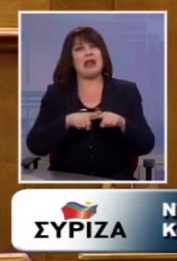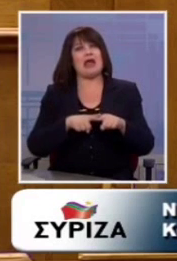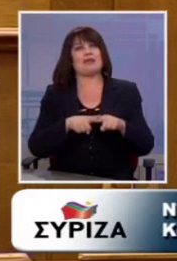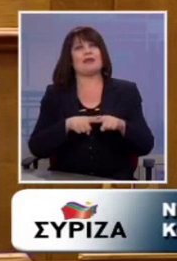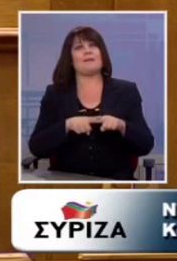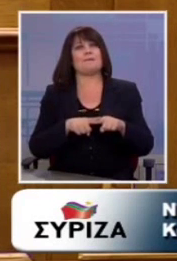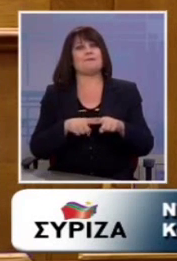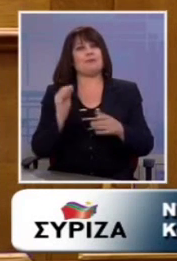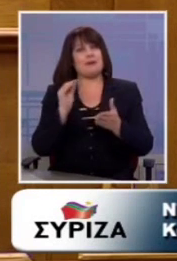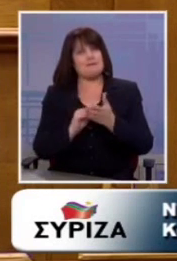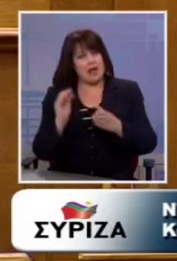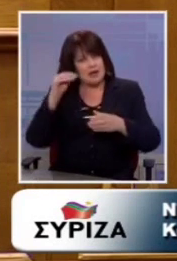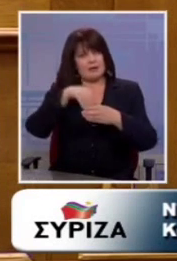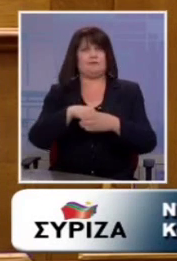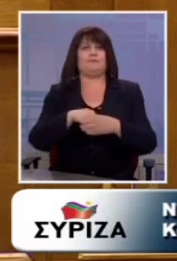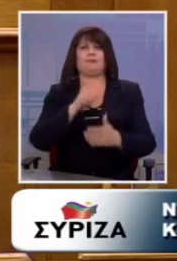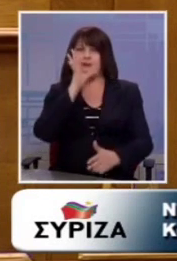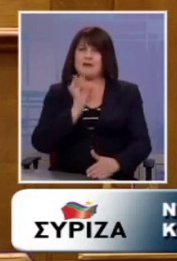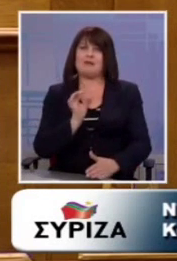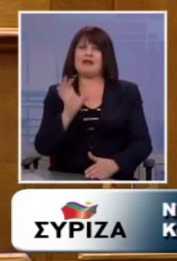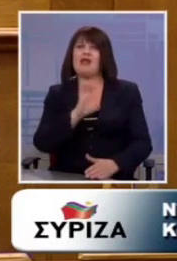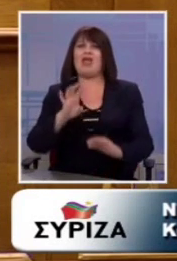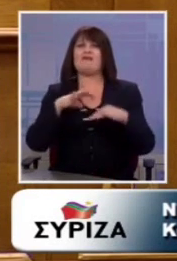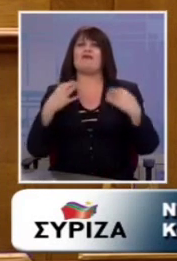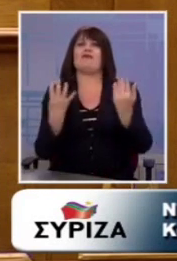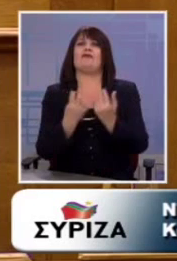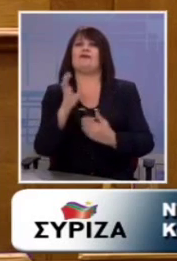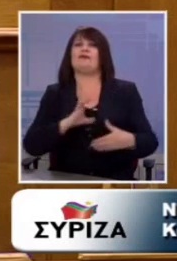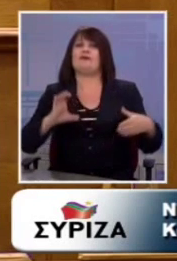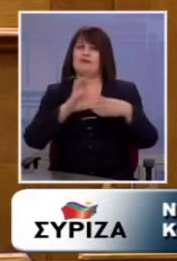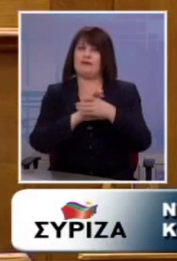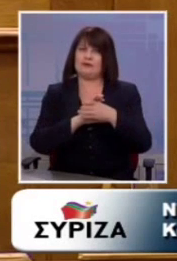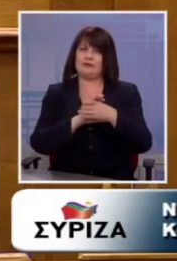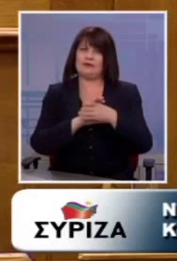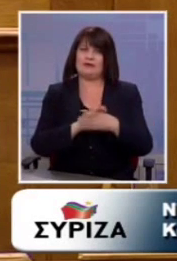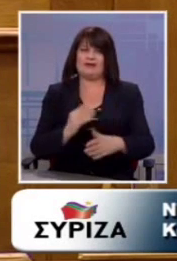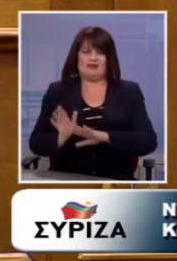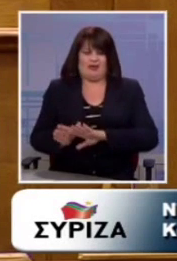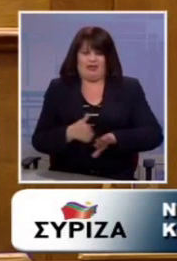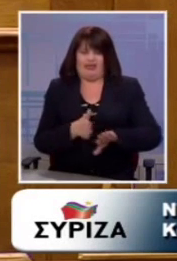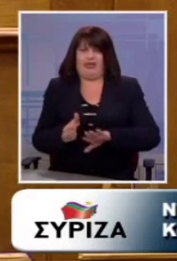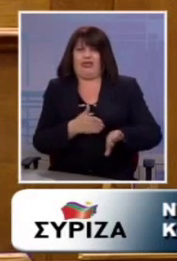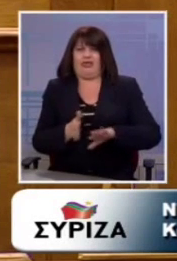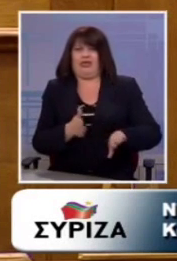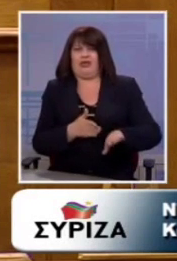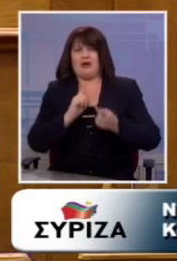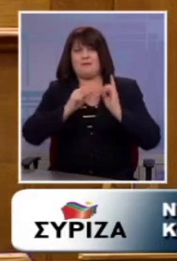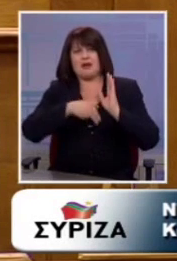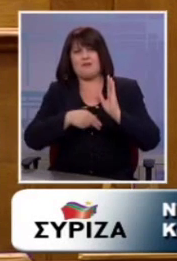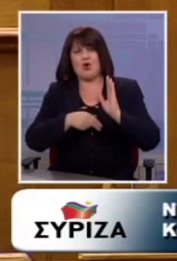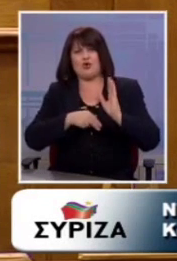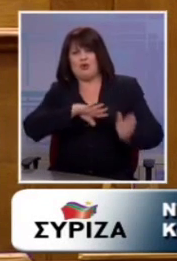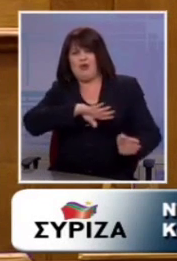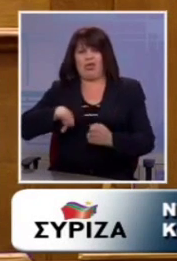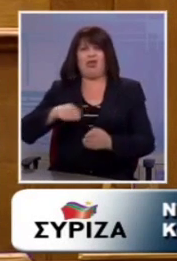να επανενταχθεί ουσιαστικά στην Ευρωζώνη, στην Ευρωπαϊκή Ένωση και να μην είναι ο παρίας όπως την κατάντησε το μνημόνιο και η